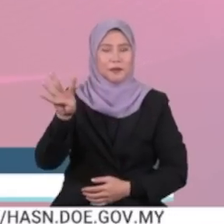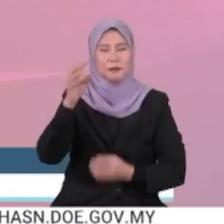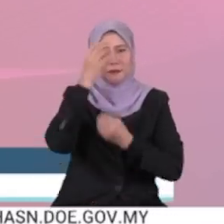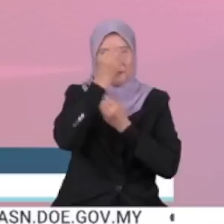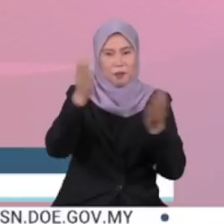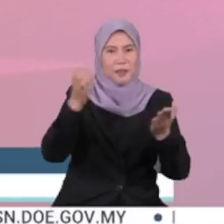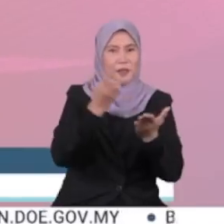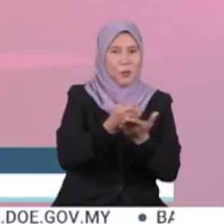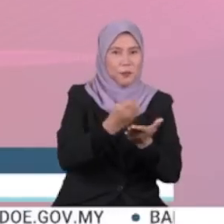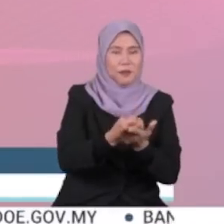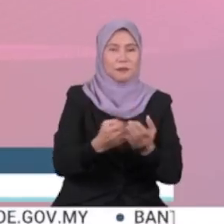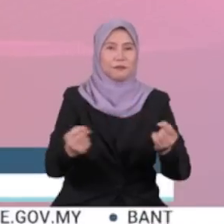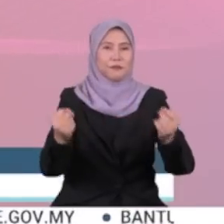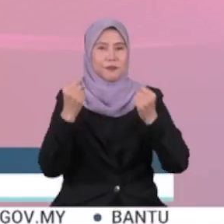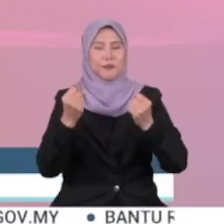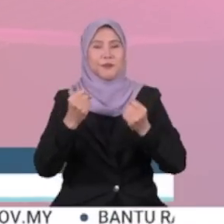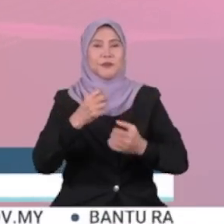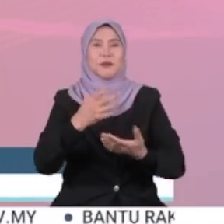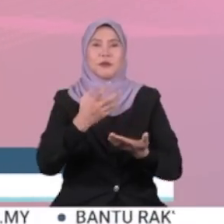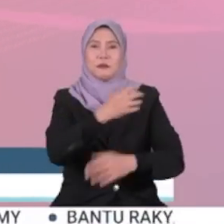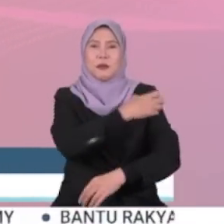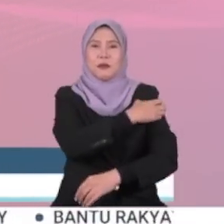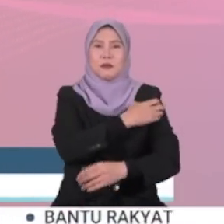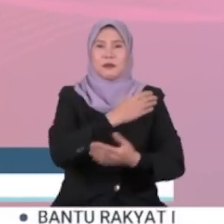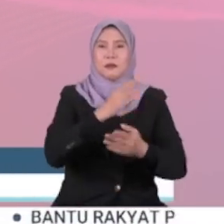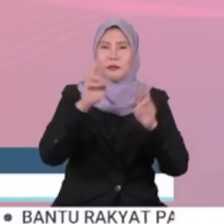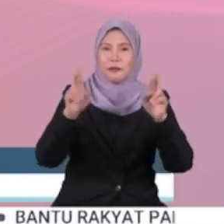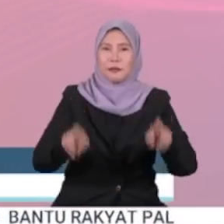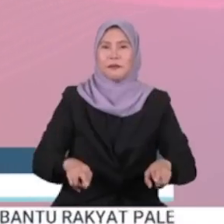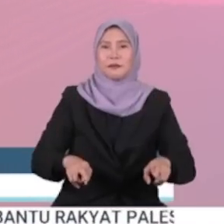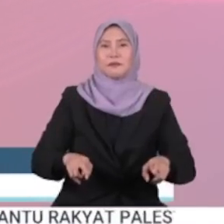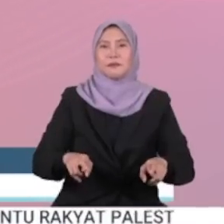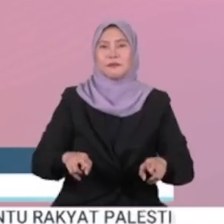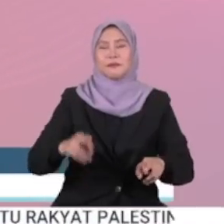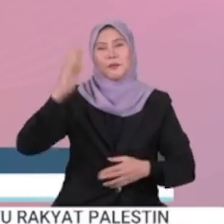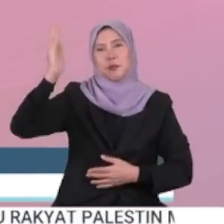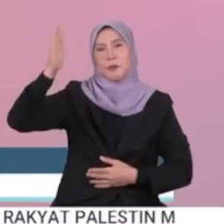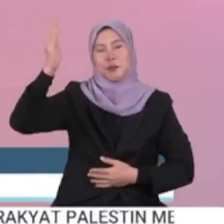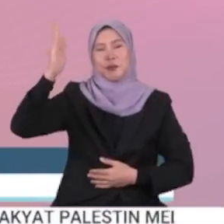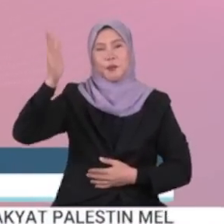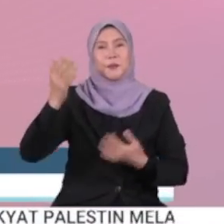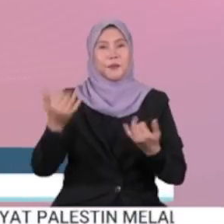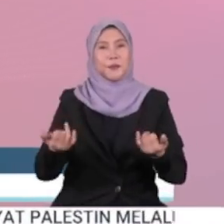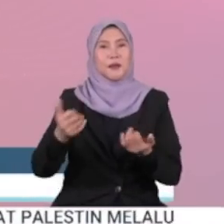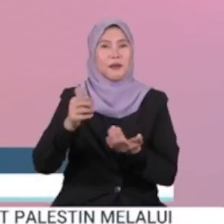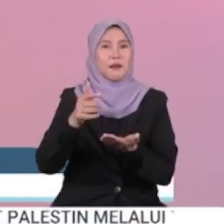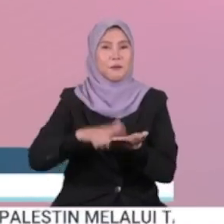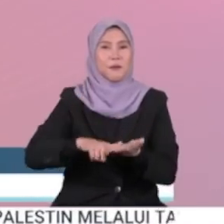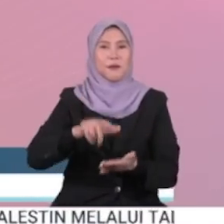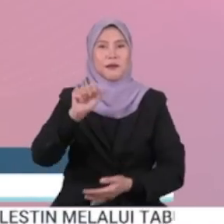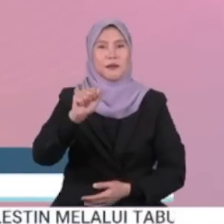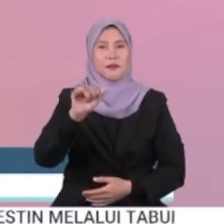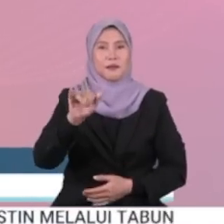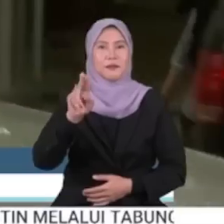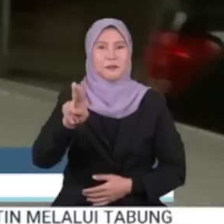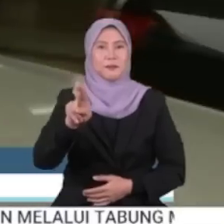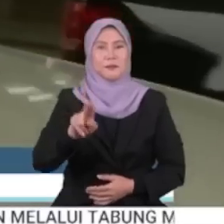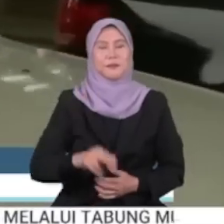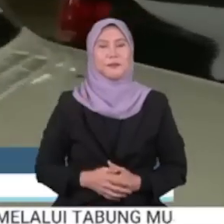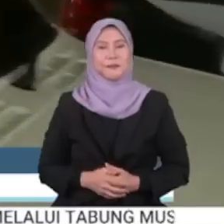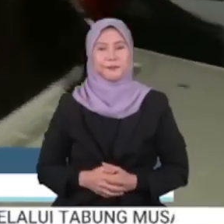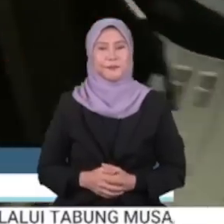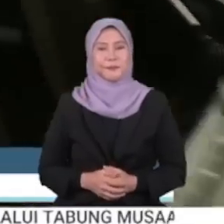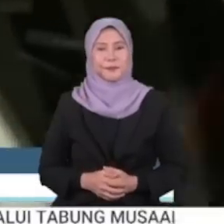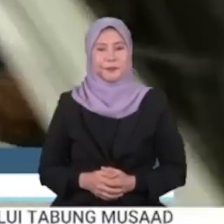Ekonomi Memperkasa Rakyat yang dibentangkan Perdana Menteri minggu lalu. Laporan lanjut bersama wartawan Ayu Norehan Saleh. Silakan.